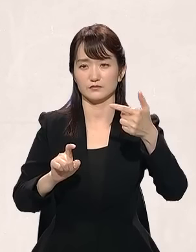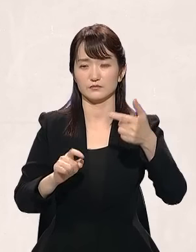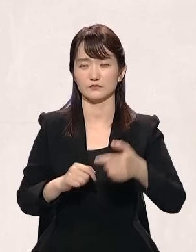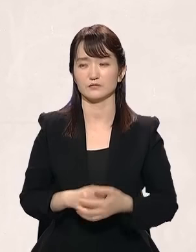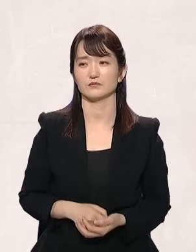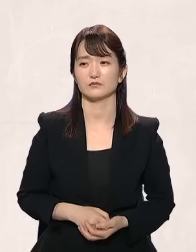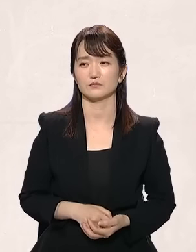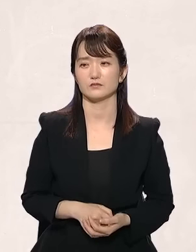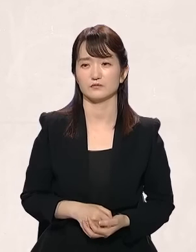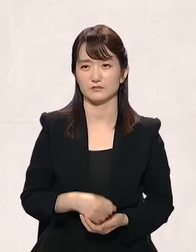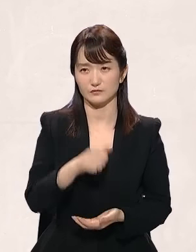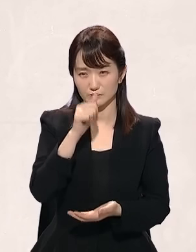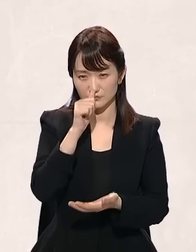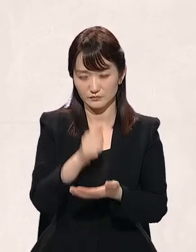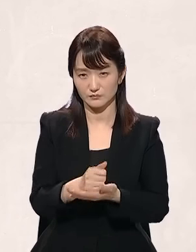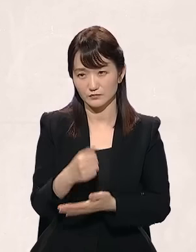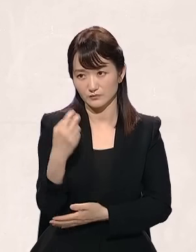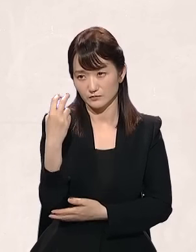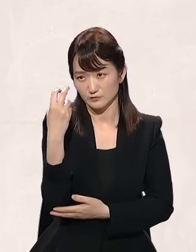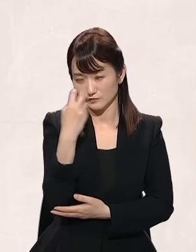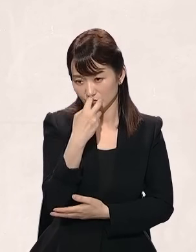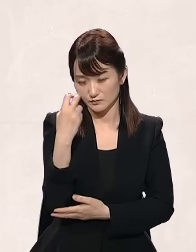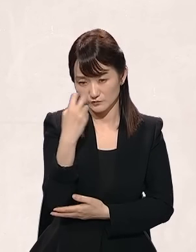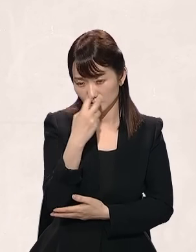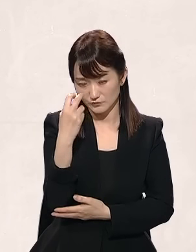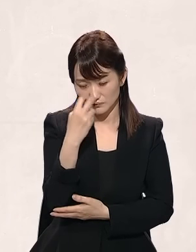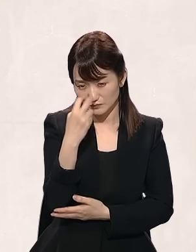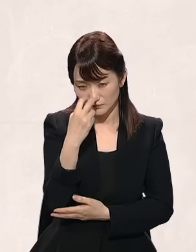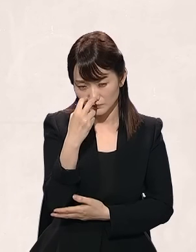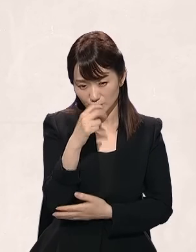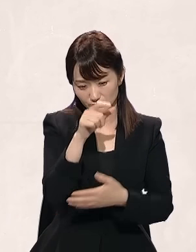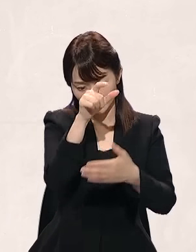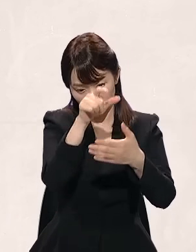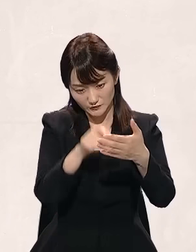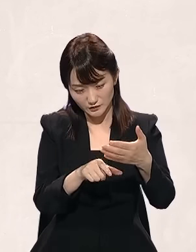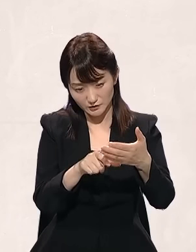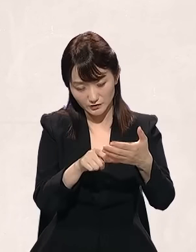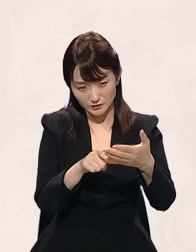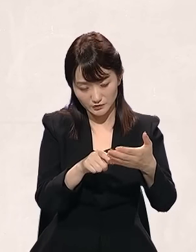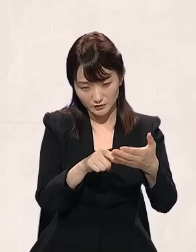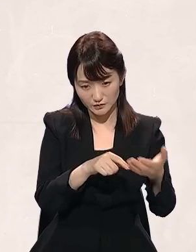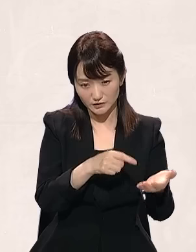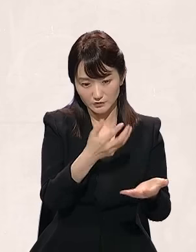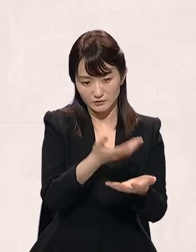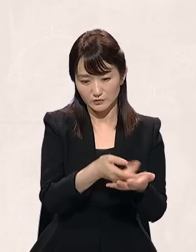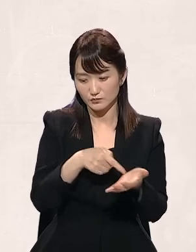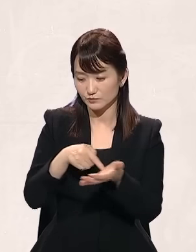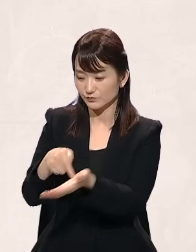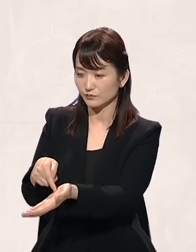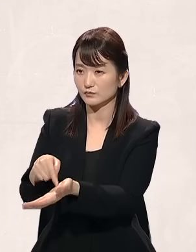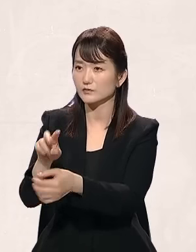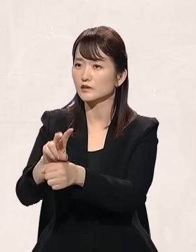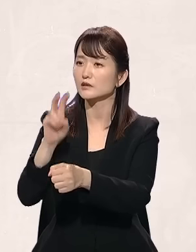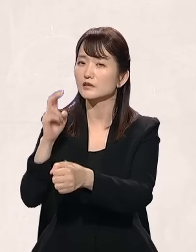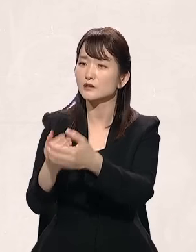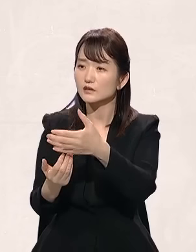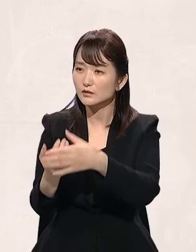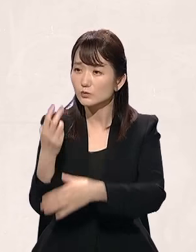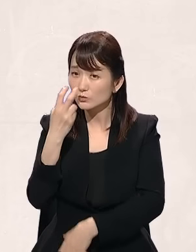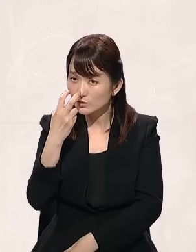범죄 수사 경력 회보서 증거로 제시를 했어요 그러면서 20년 전 사건이라도 당시에 조사를